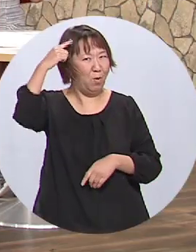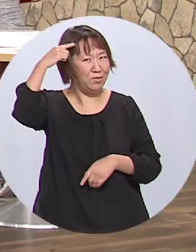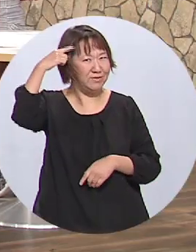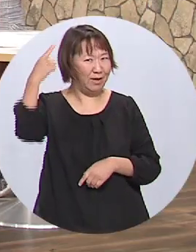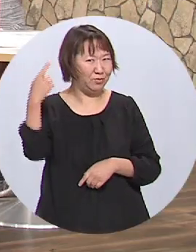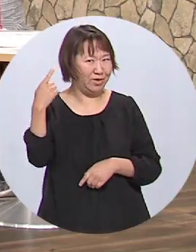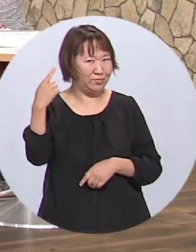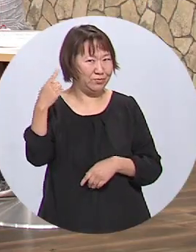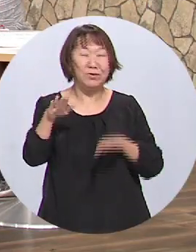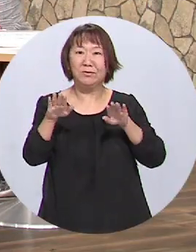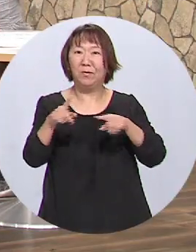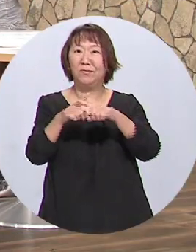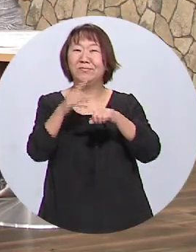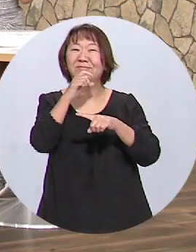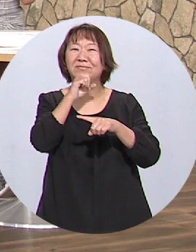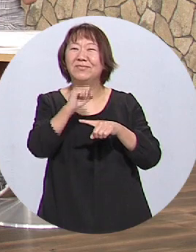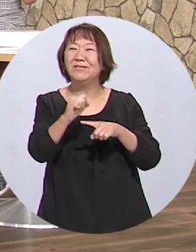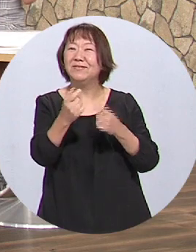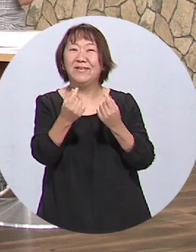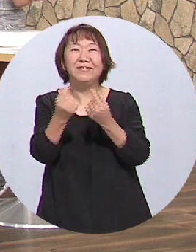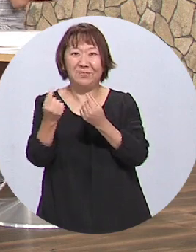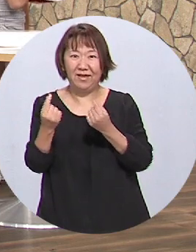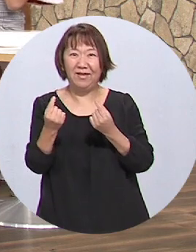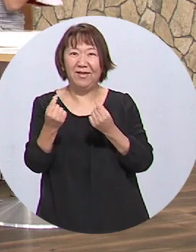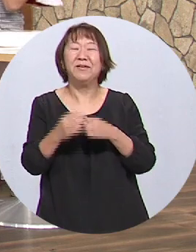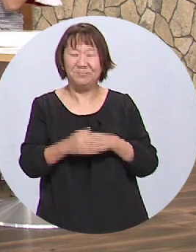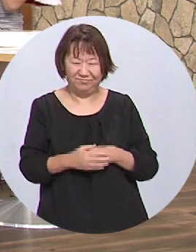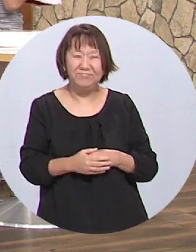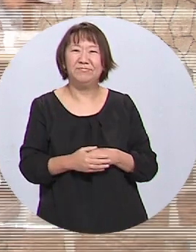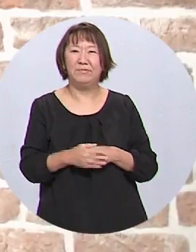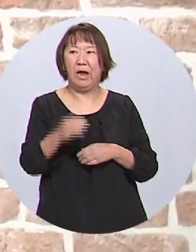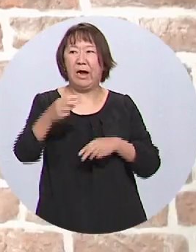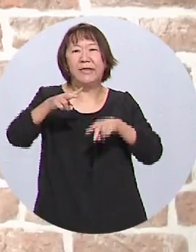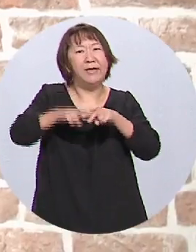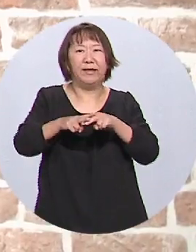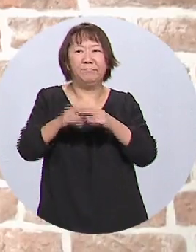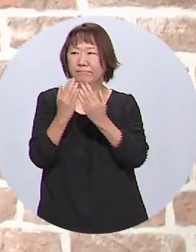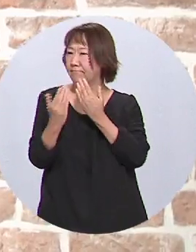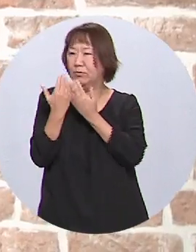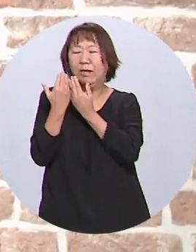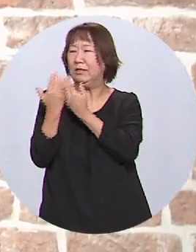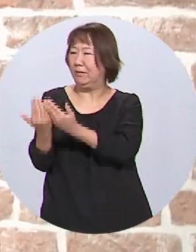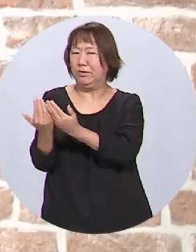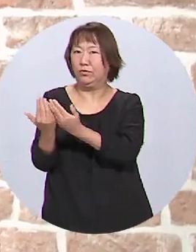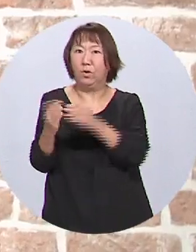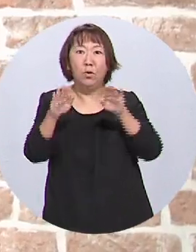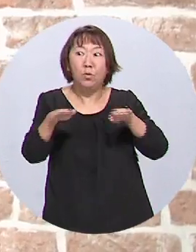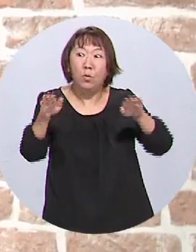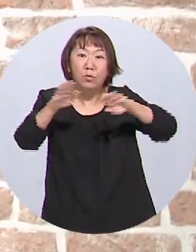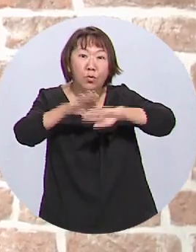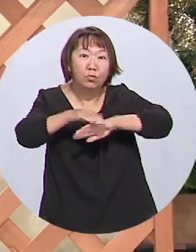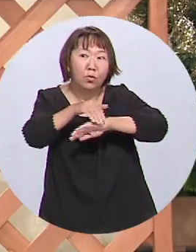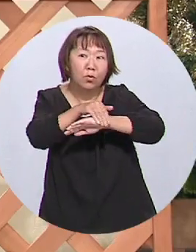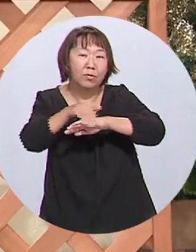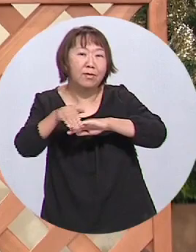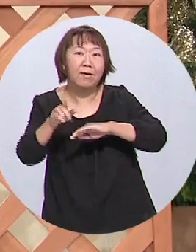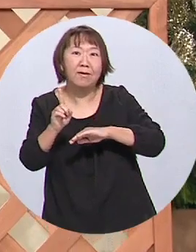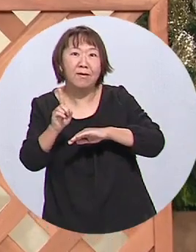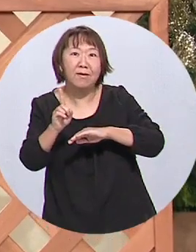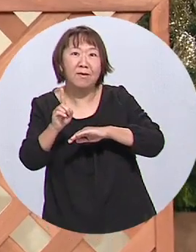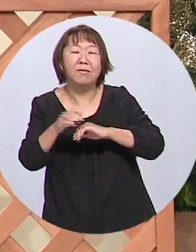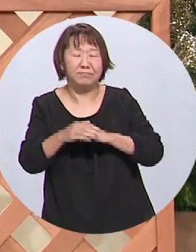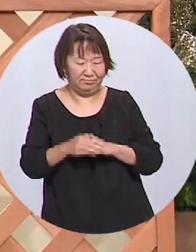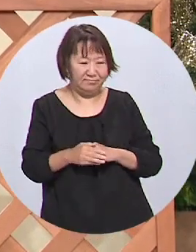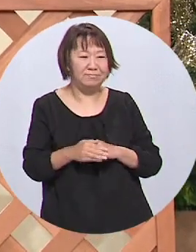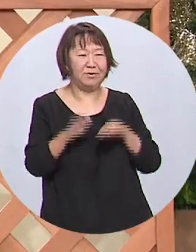ぶってますけど今日クリスマスですね、 はい、クリスマスね。 金井さん、 はい、 ズバリ聞きますけど、はい、今夜の予定は。 今